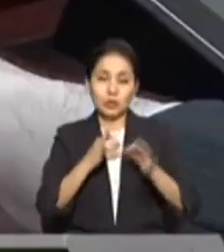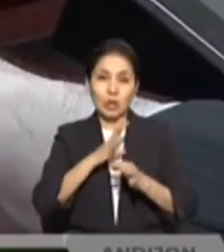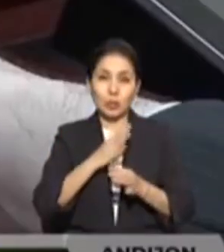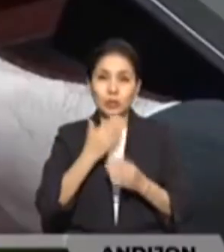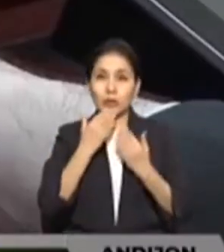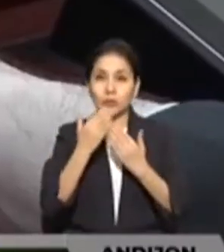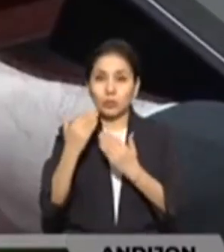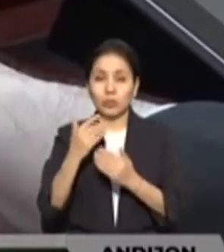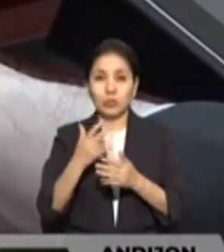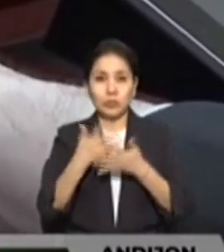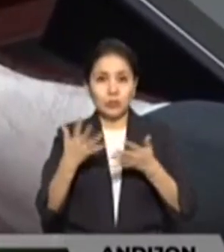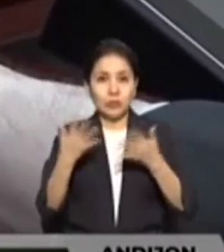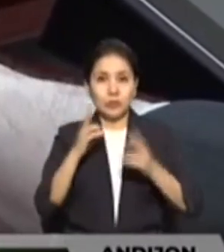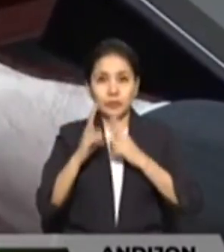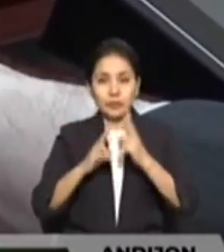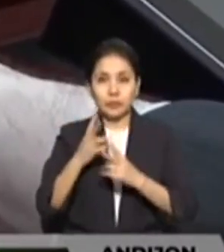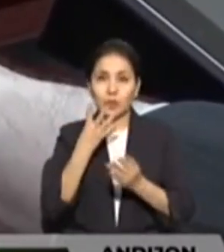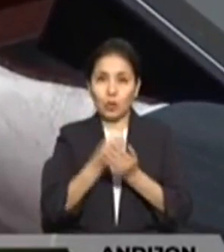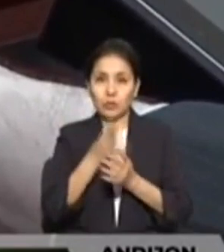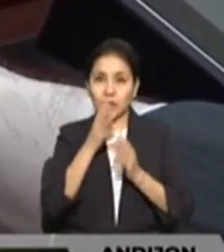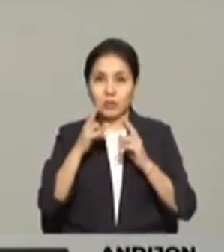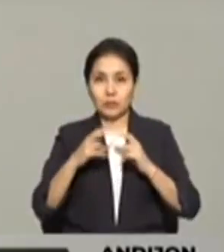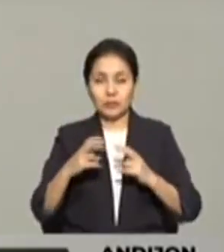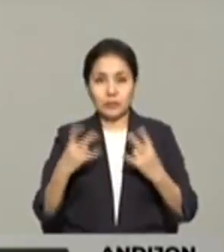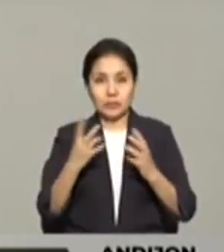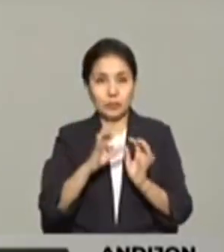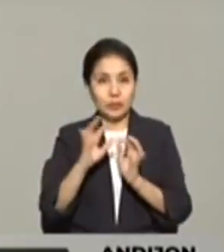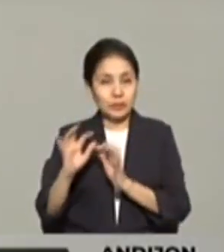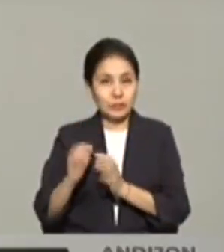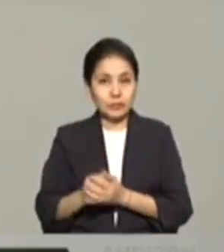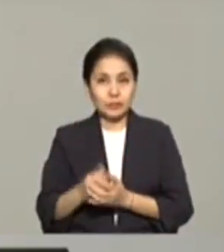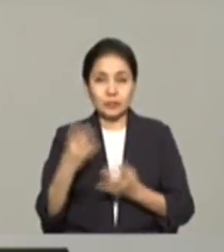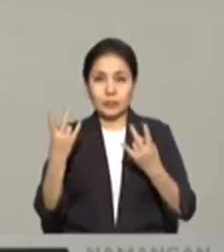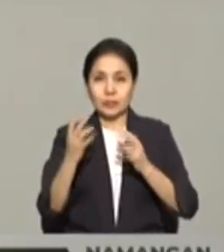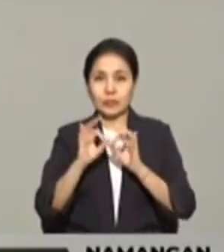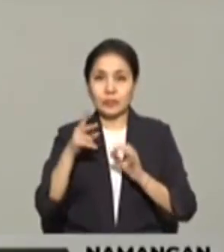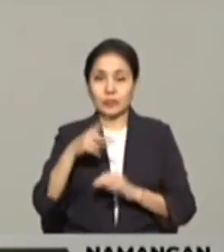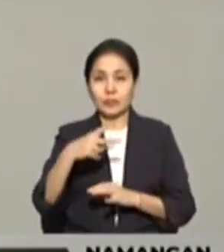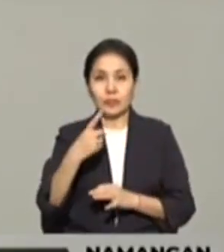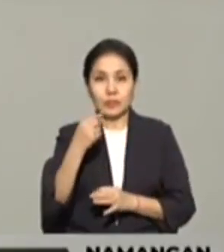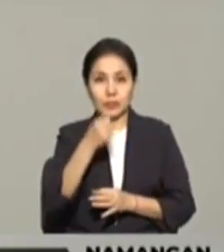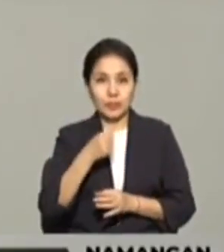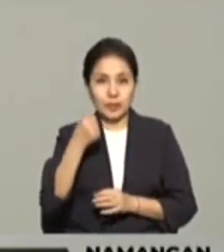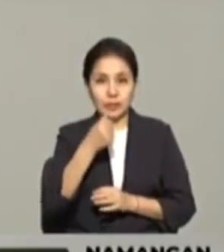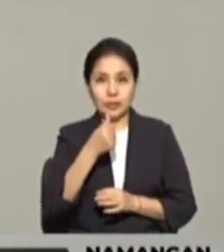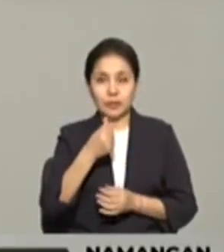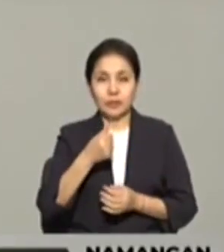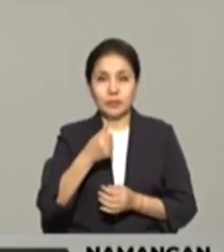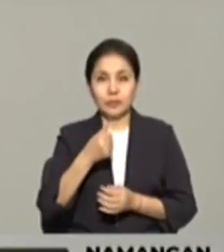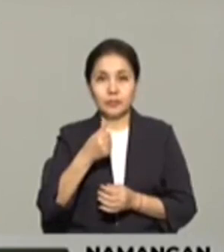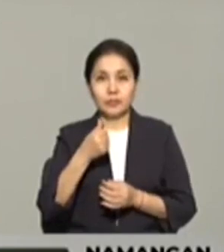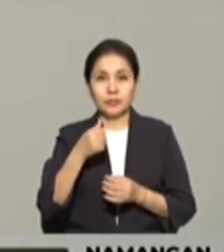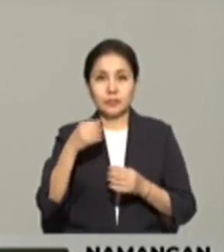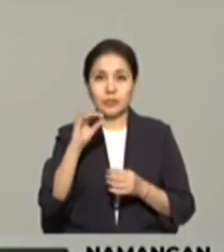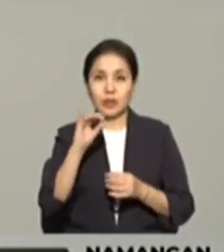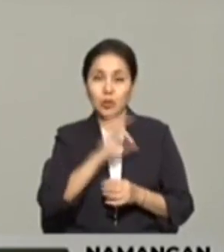murojaatlari ko'payib bormoqda hamda ularni o'z vaqtida ko'rib chiqilishi ta'minlanmoqda. Misol tariqasida aytish mumkinki, 2021 yilda yuridik va